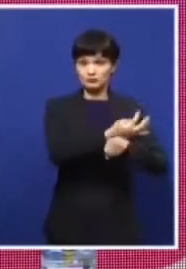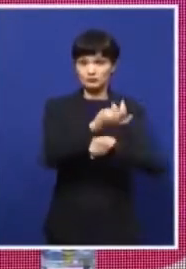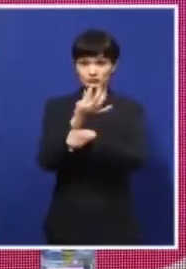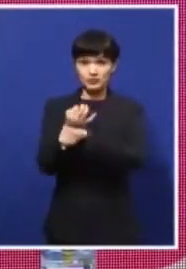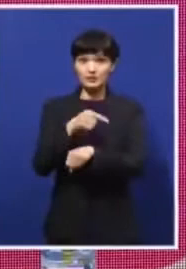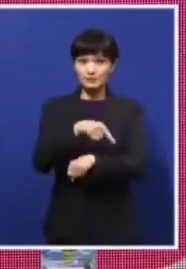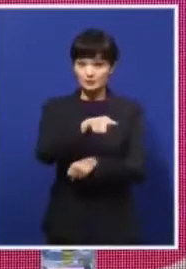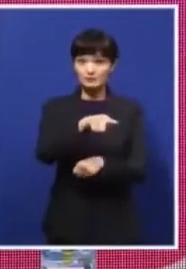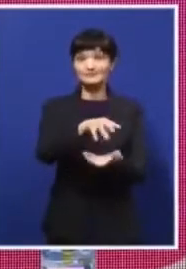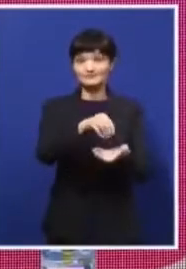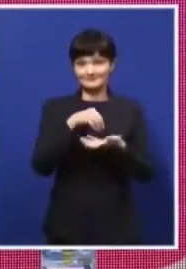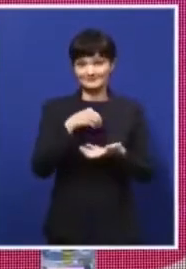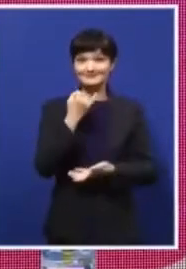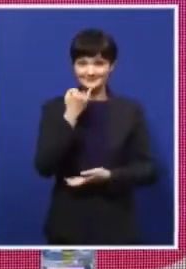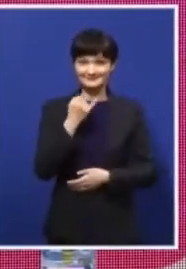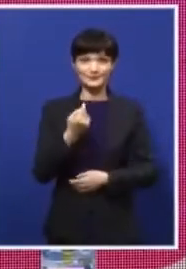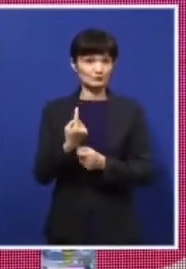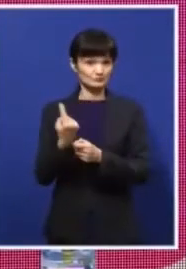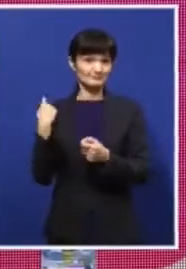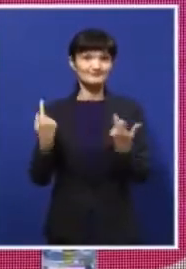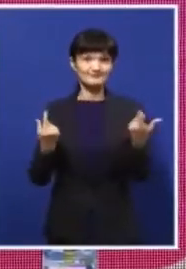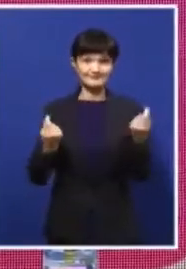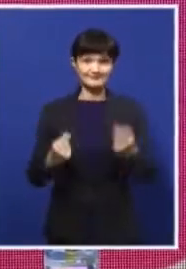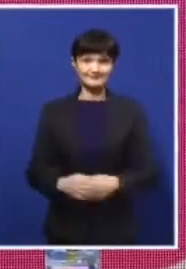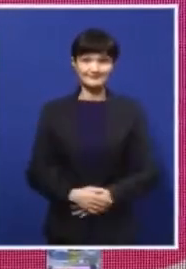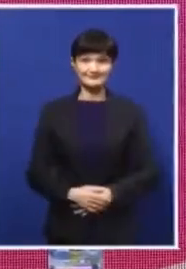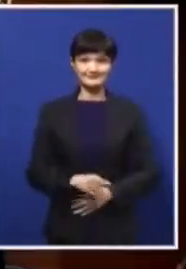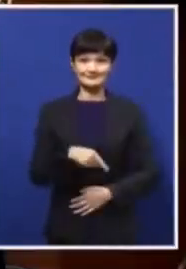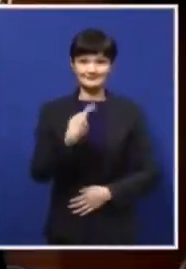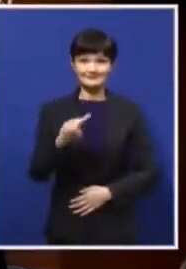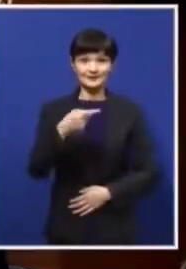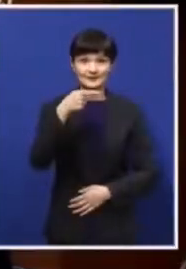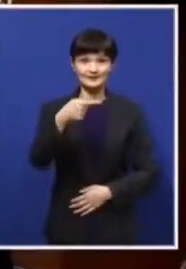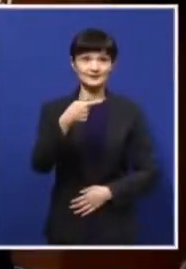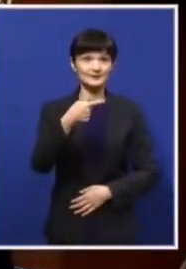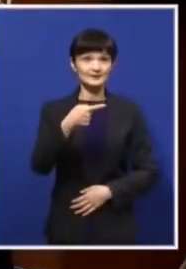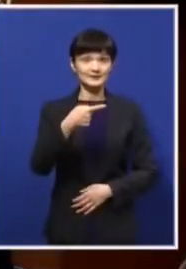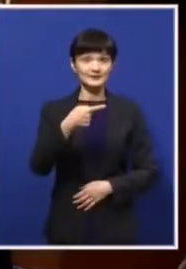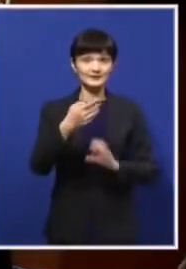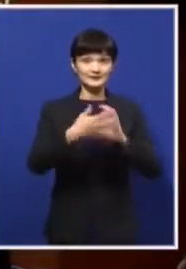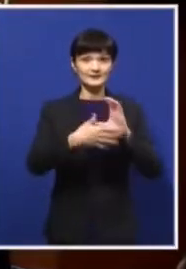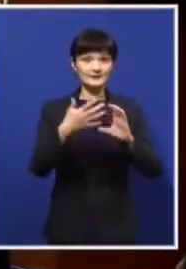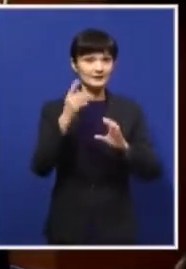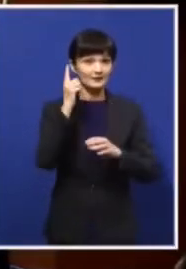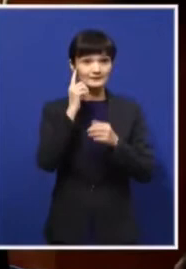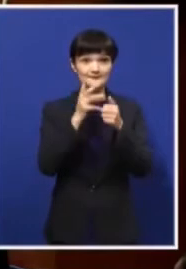的。 好，谢谢政委。接下来壹传媒。